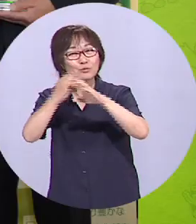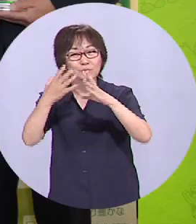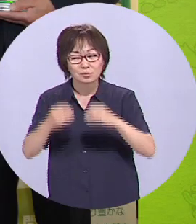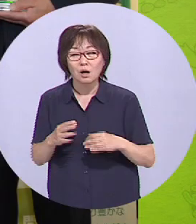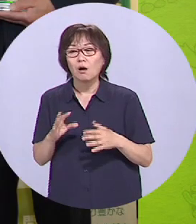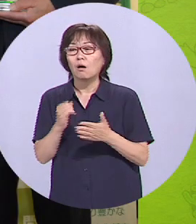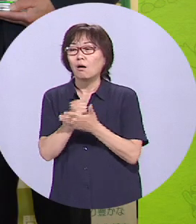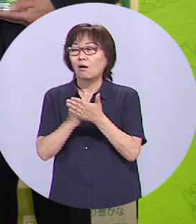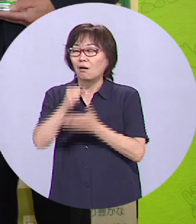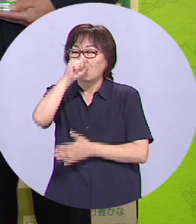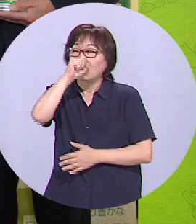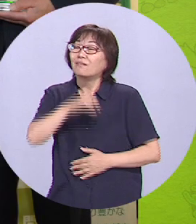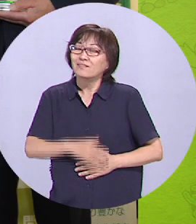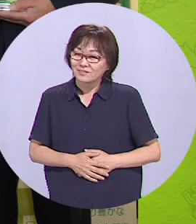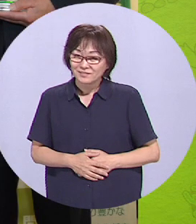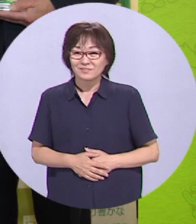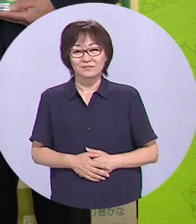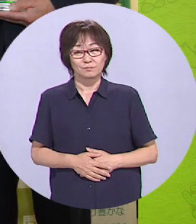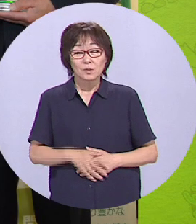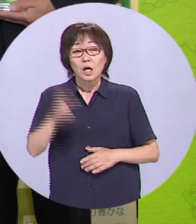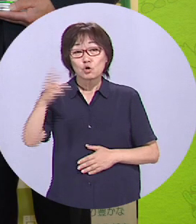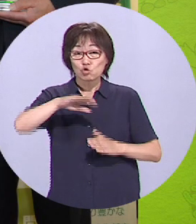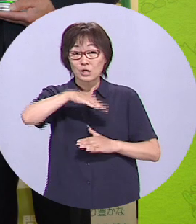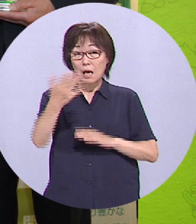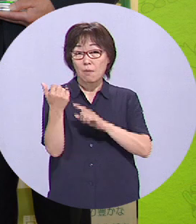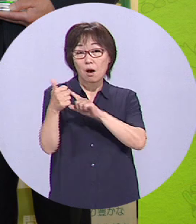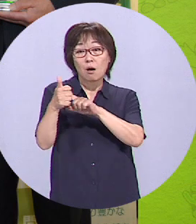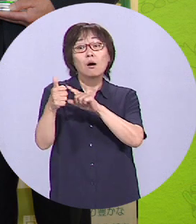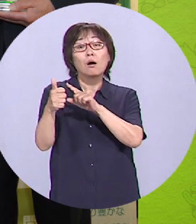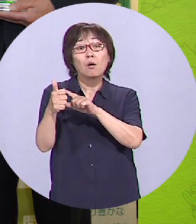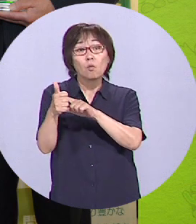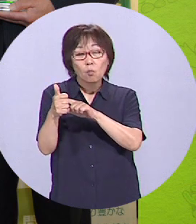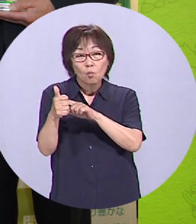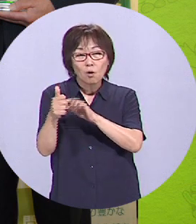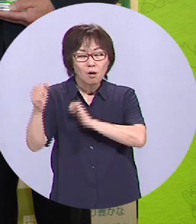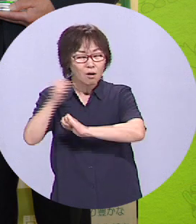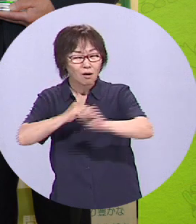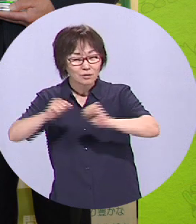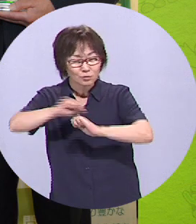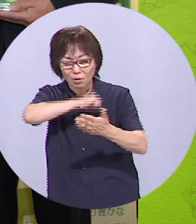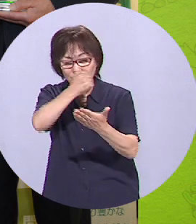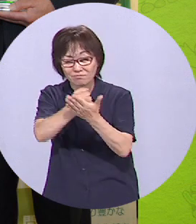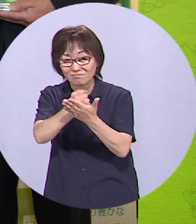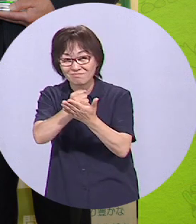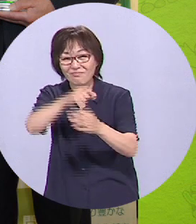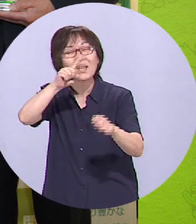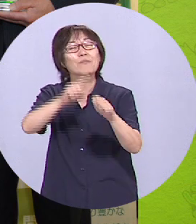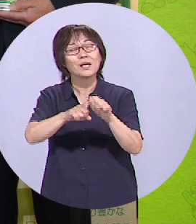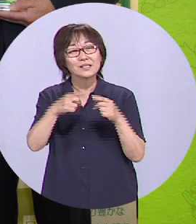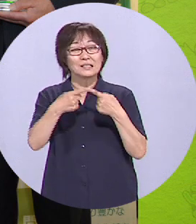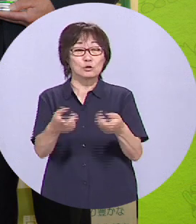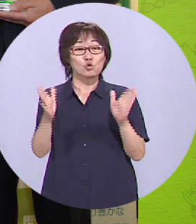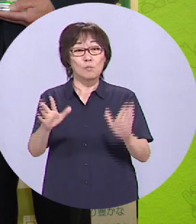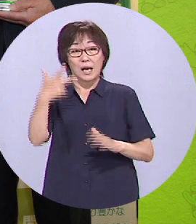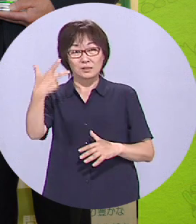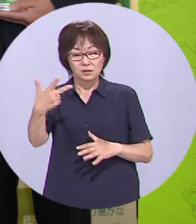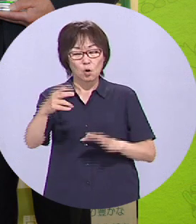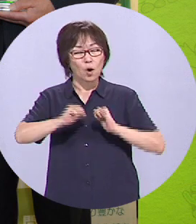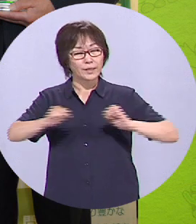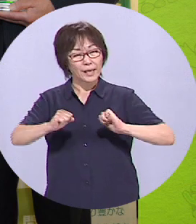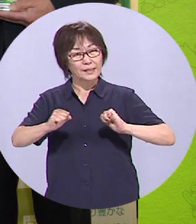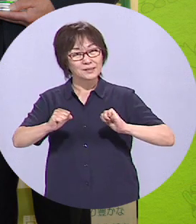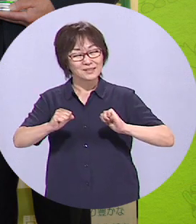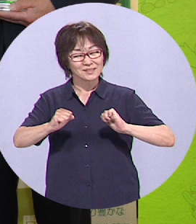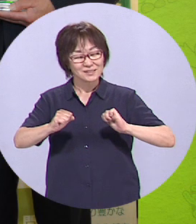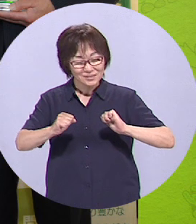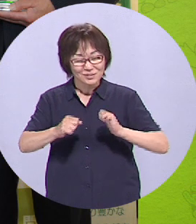ね、 うん。 さらに杉山さんはこれまで活動してきた功績が認められ、地元入間市の元気な入間生き生き